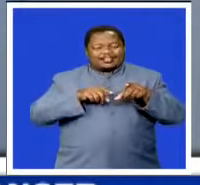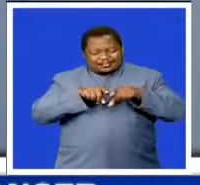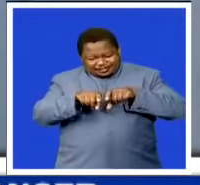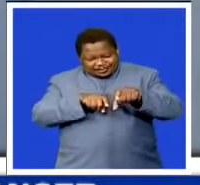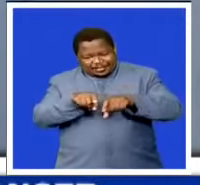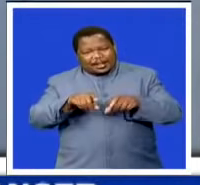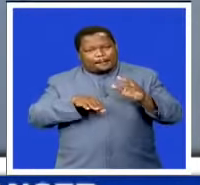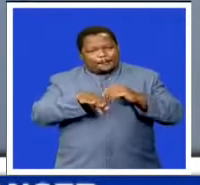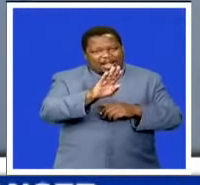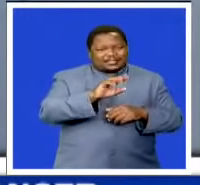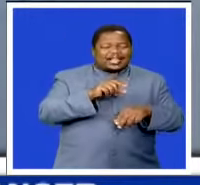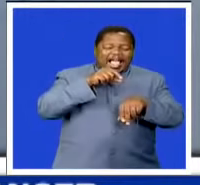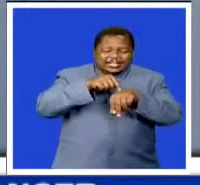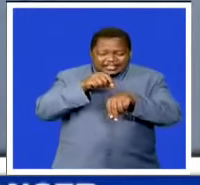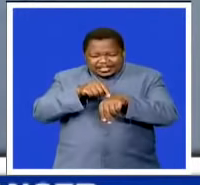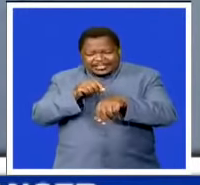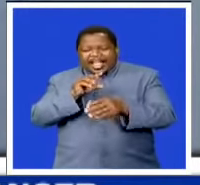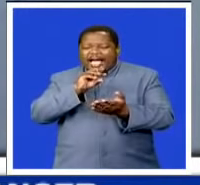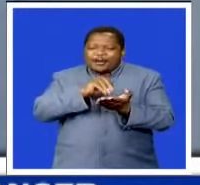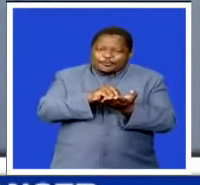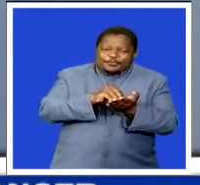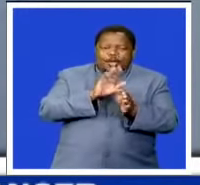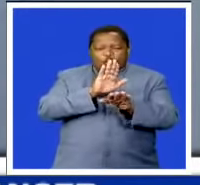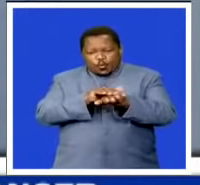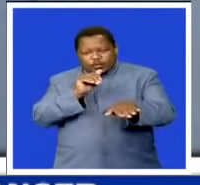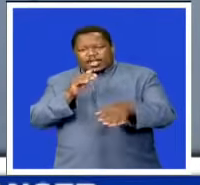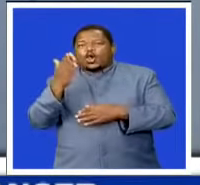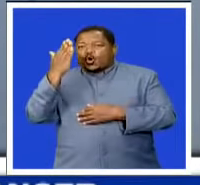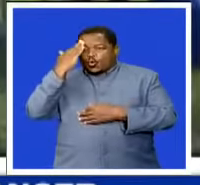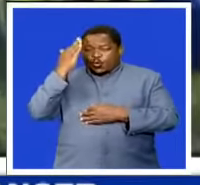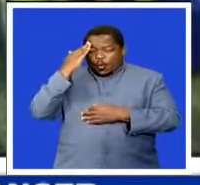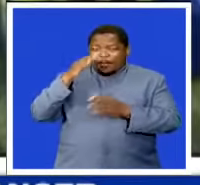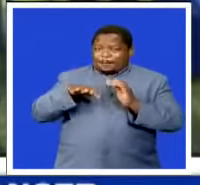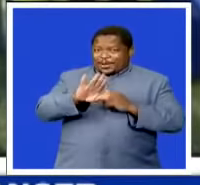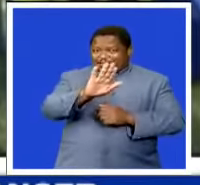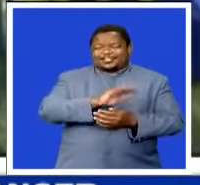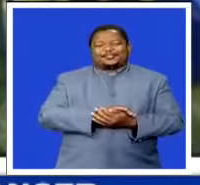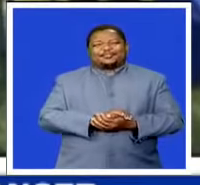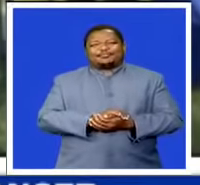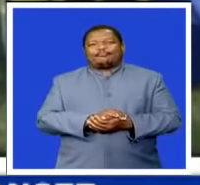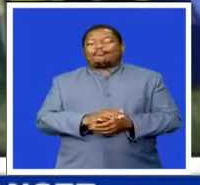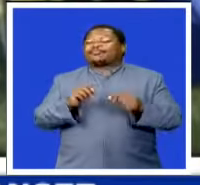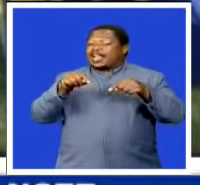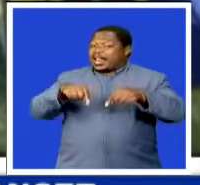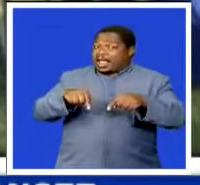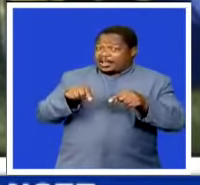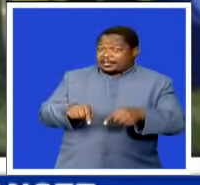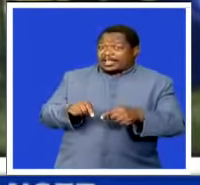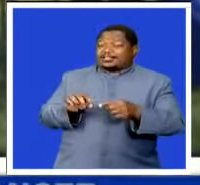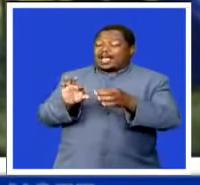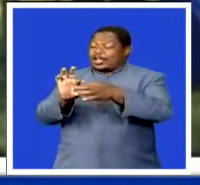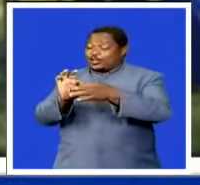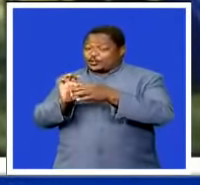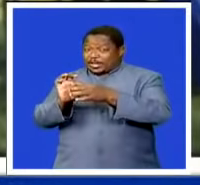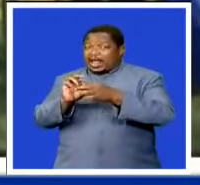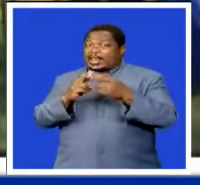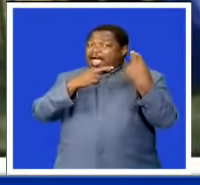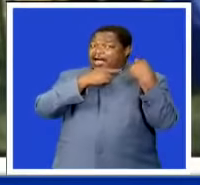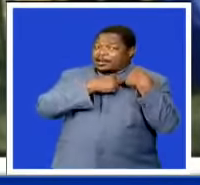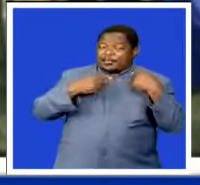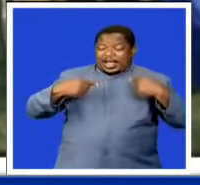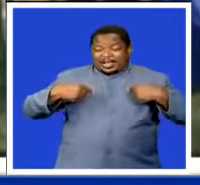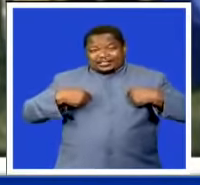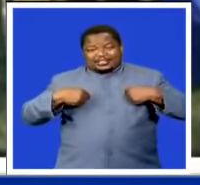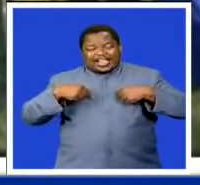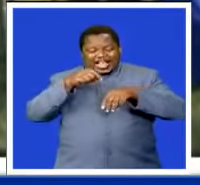lebuko esifo semdlavuza wesibelefo kanye nemdlavuza wemabele ivakashele libandla leRoma iMater Dolorosa kutawuhlola abantu